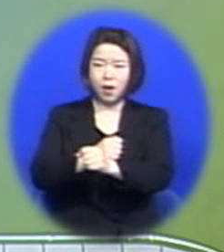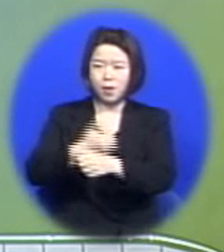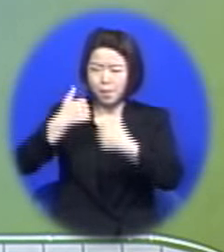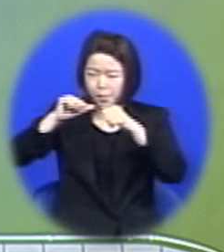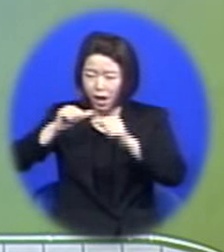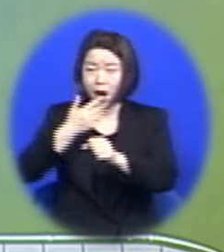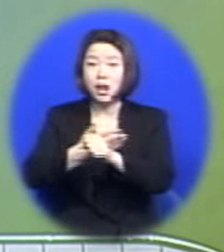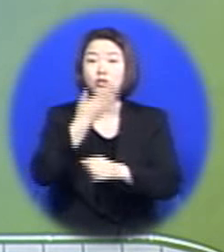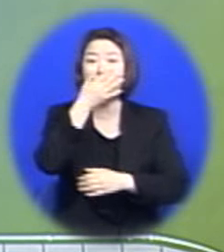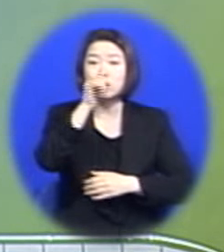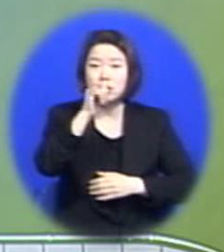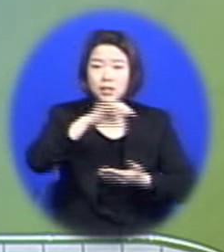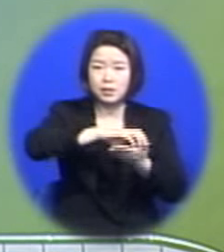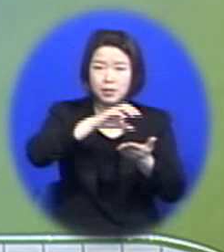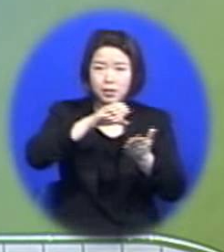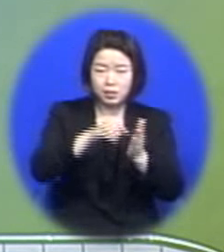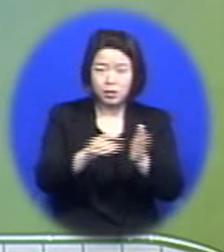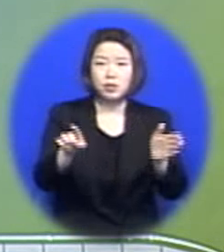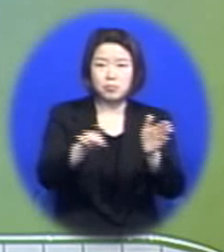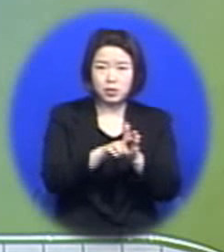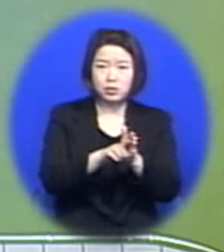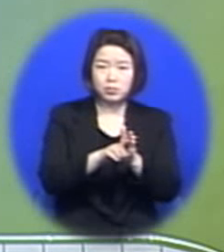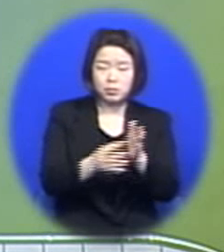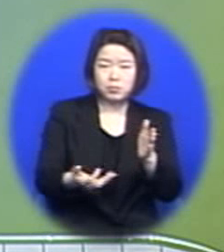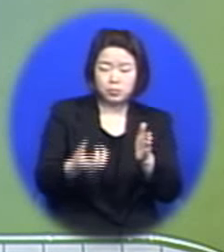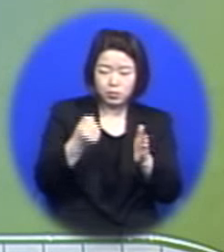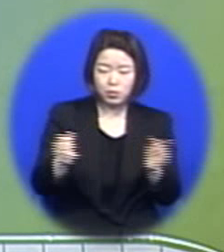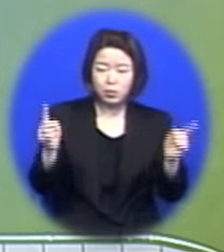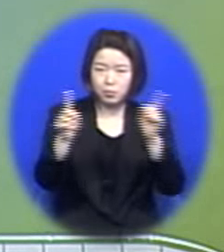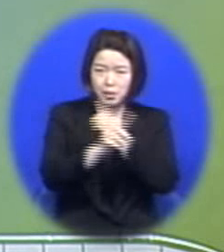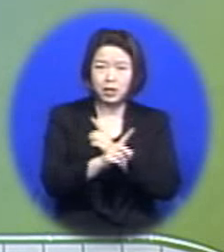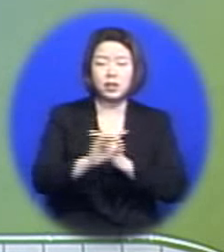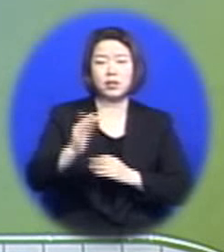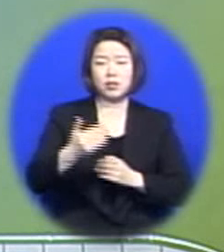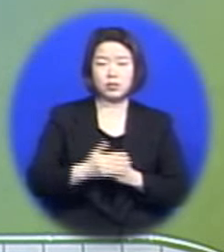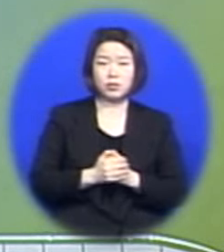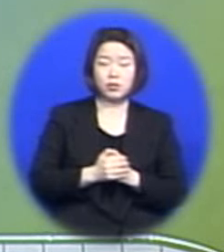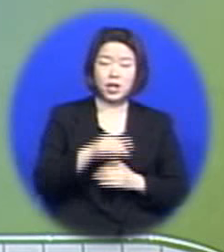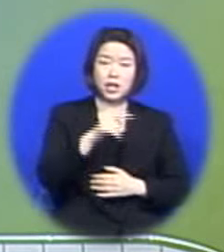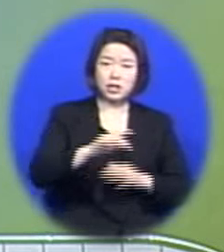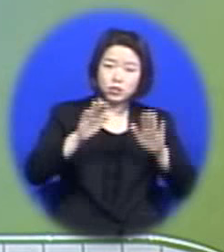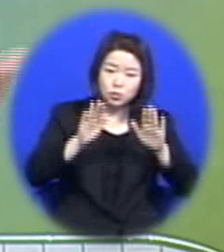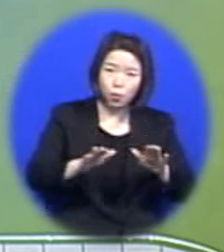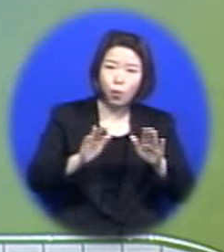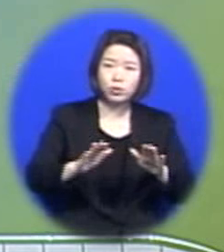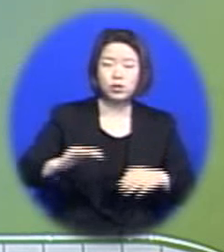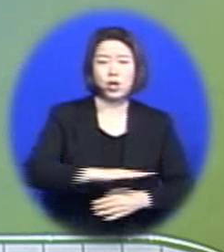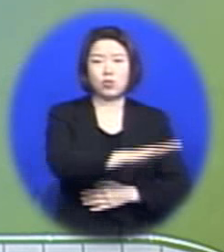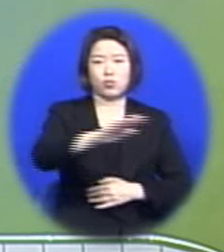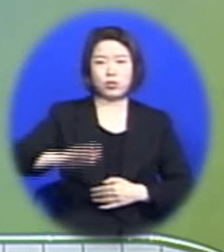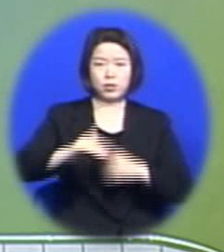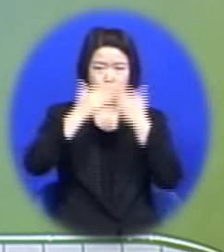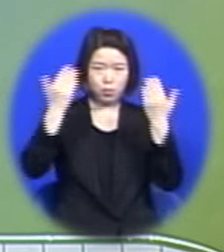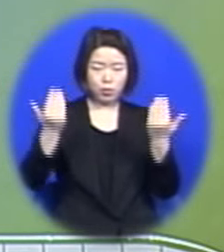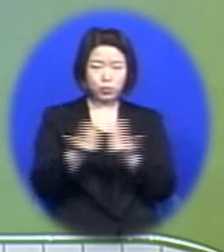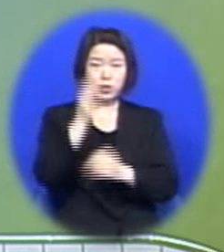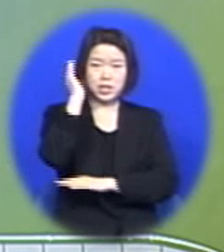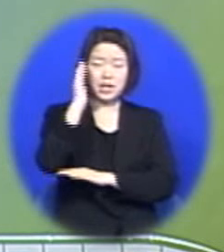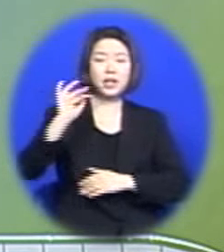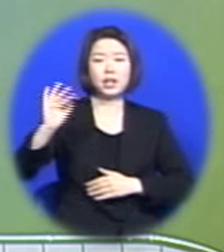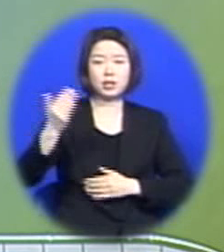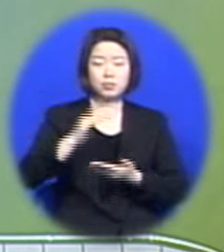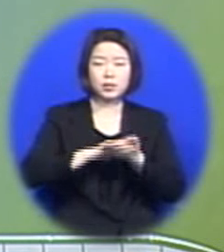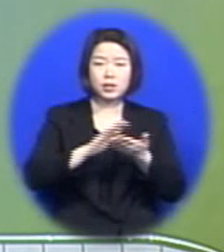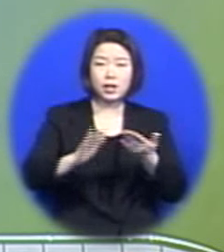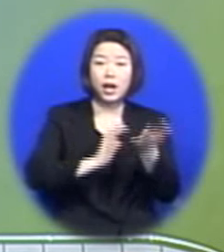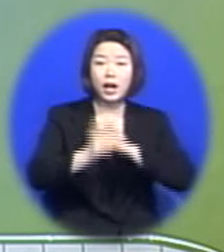조롱하는 그런 믿음으로 사람이 바뀐 거예요. 이것은 오늘 우리 모두의 이야기입니다.